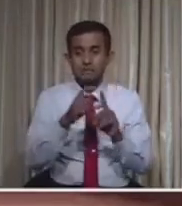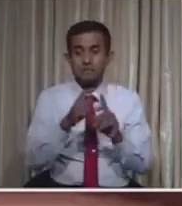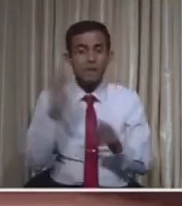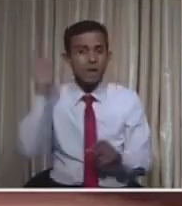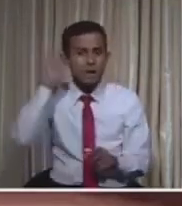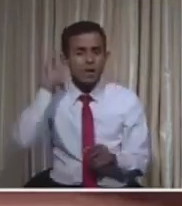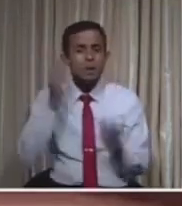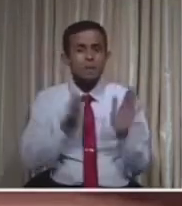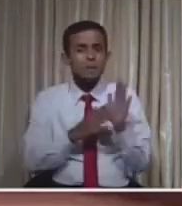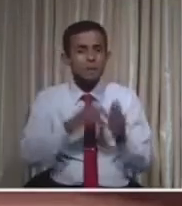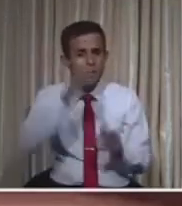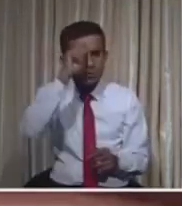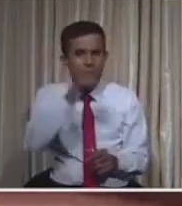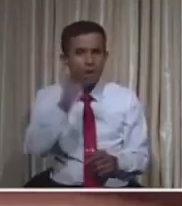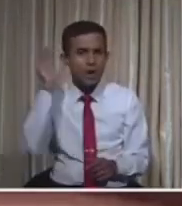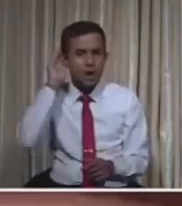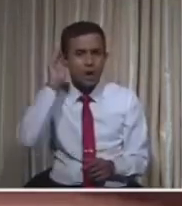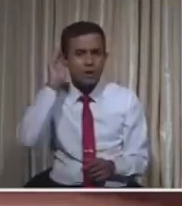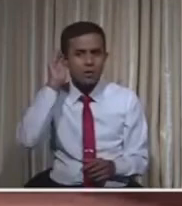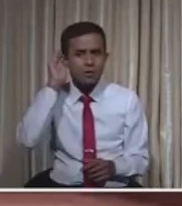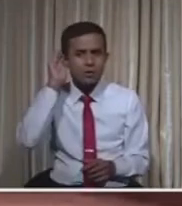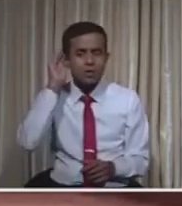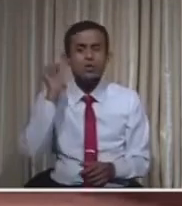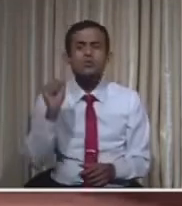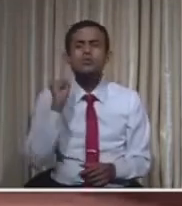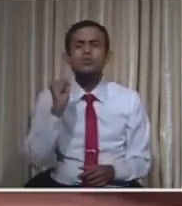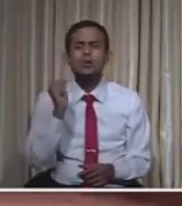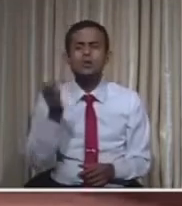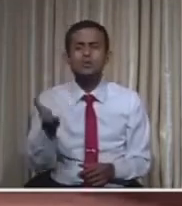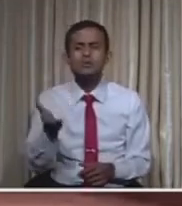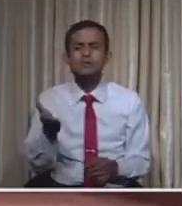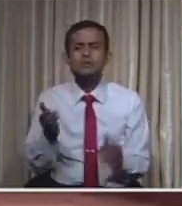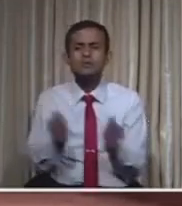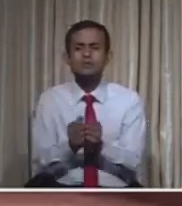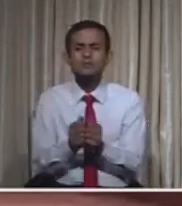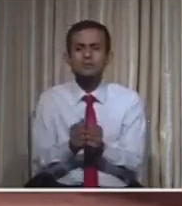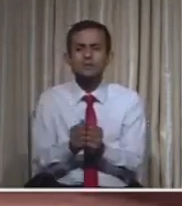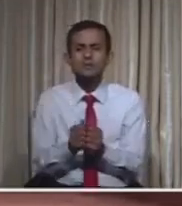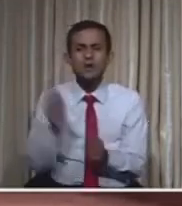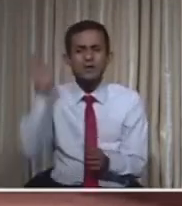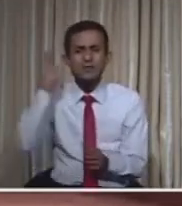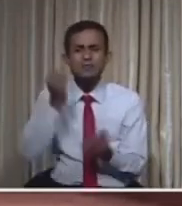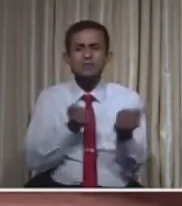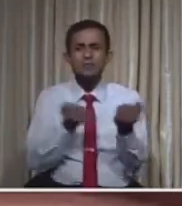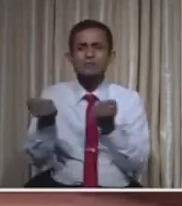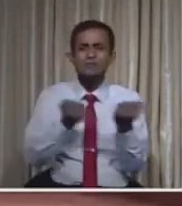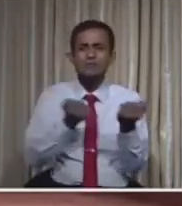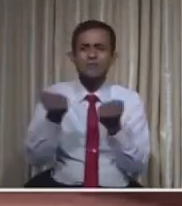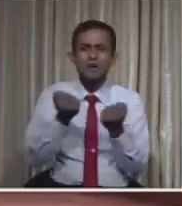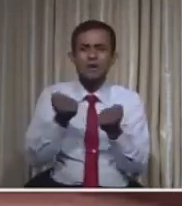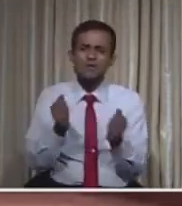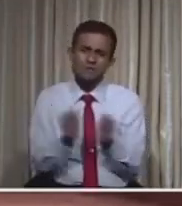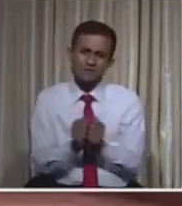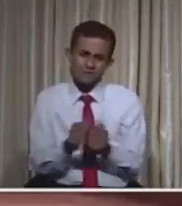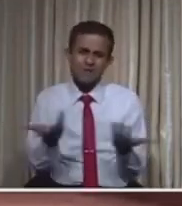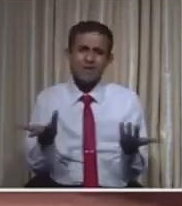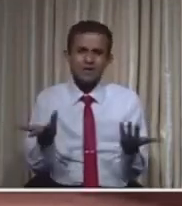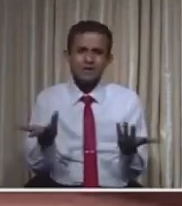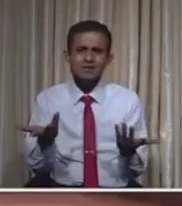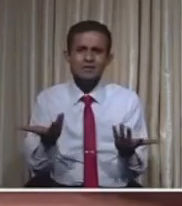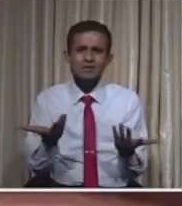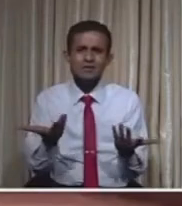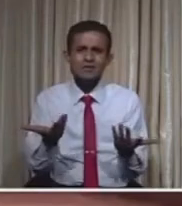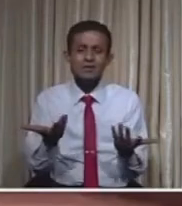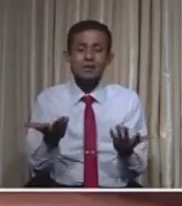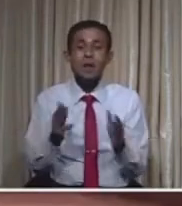මහින්දානන්ද ඇමතිතුමාගෙන් මේ මොකද්ද මේ වැඩේ මේ මේ මොනවද මේ වාහන පාවිච්චි කළායි කියලායි මේව මේ වැඩක් නැති දේවල් නේ කියලා.